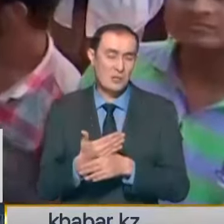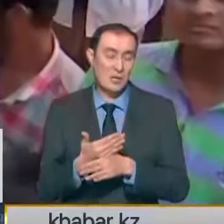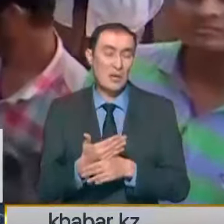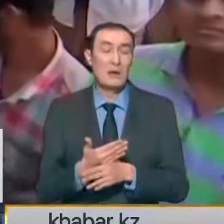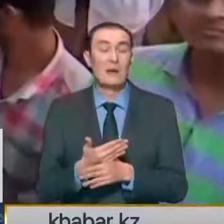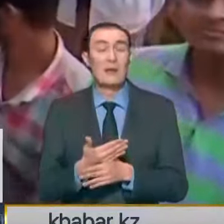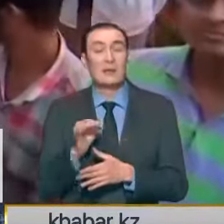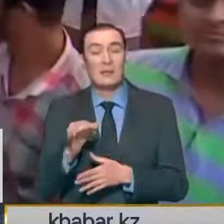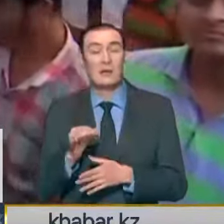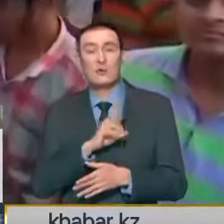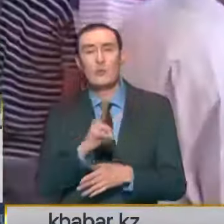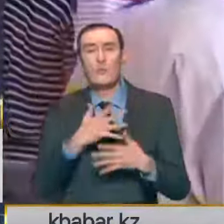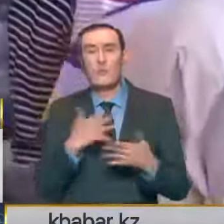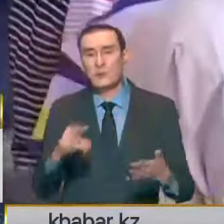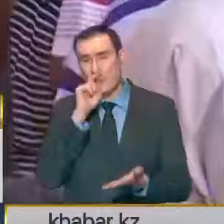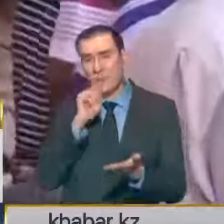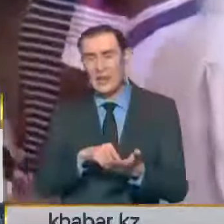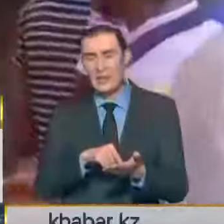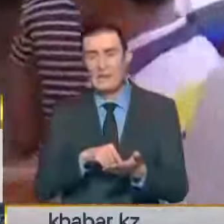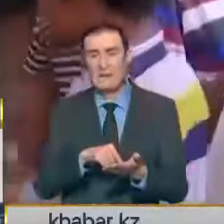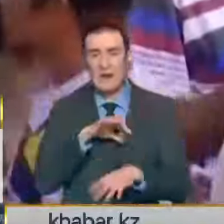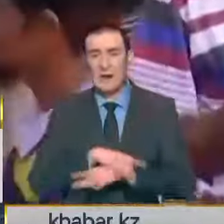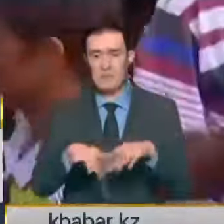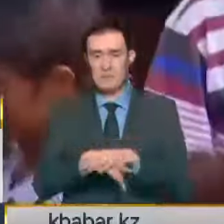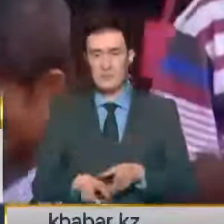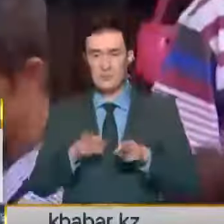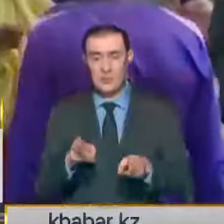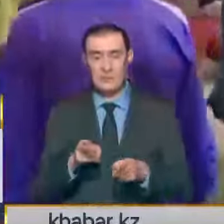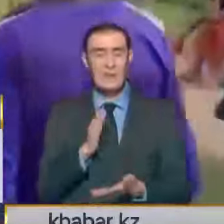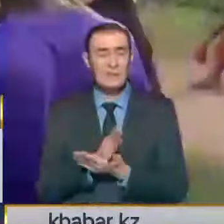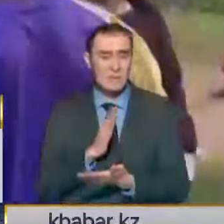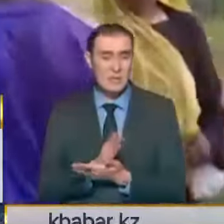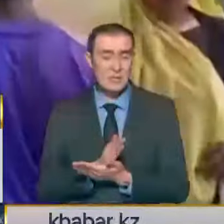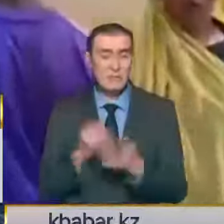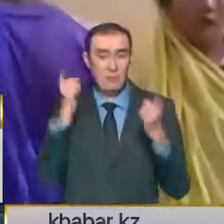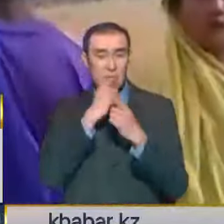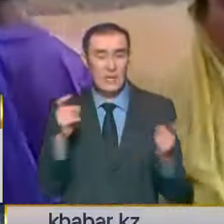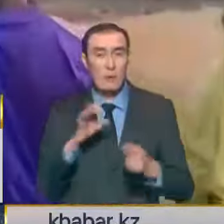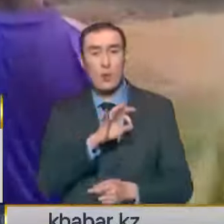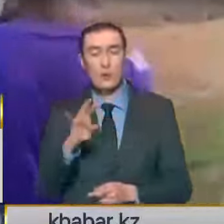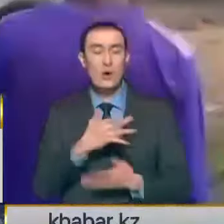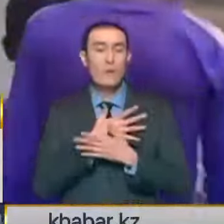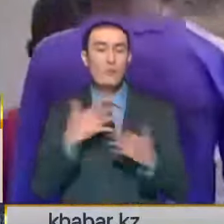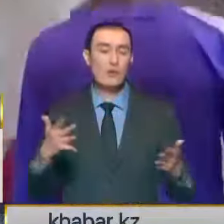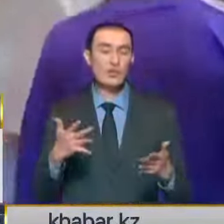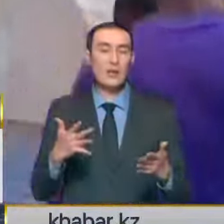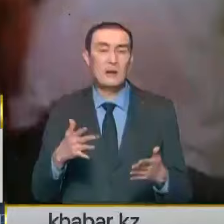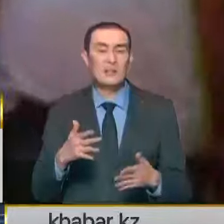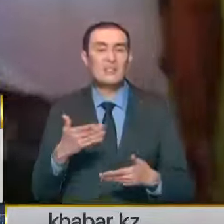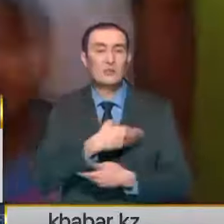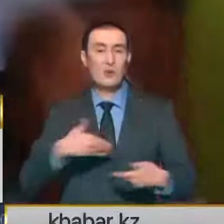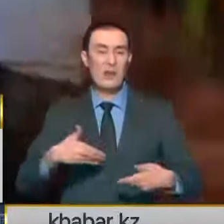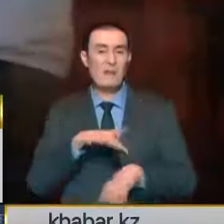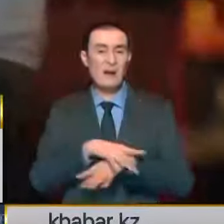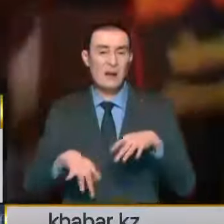Впрочем, видимые тренды, кто больше всего попадает в ловушки преступника, все же имеются. По данным ООН, больше всего жертвами сексуального